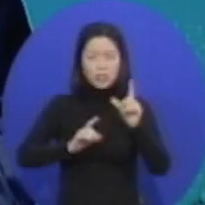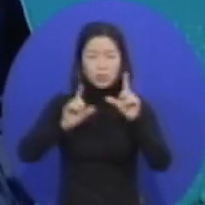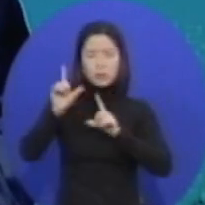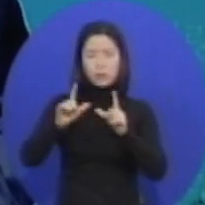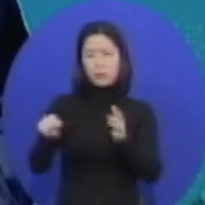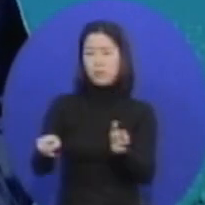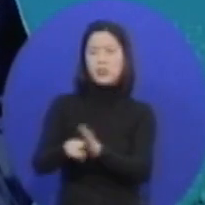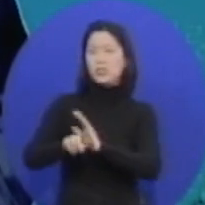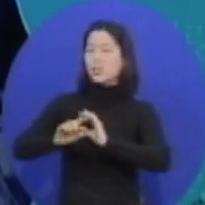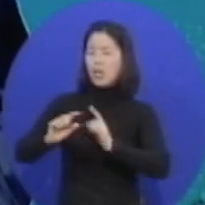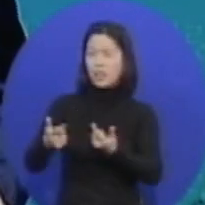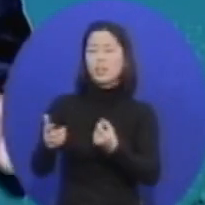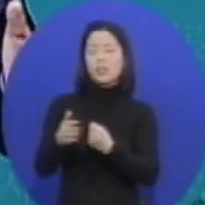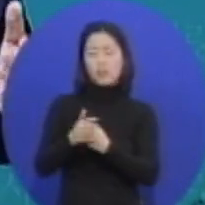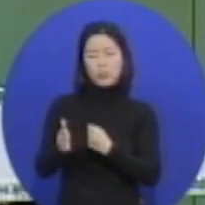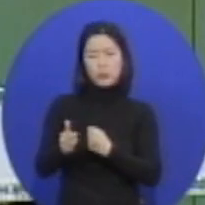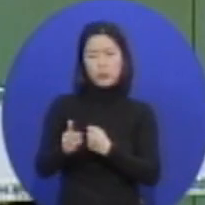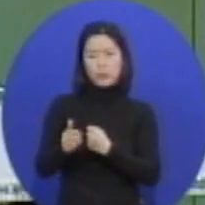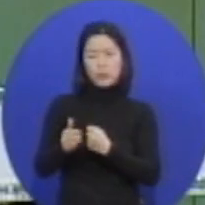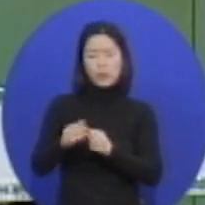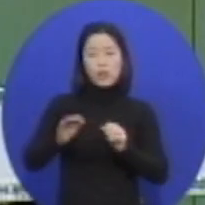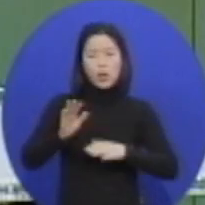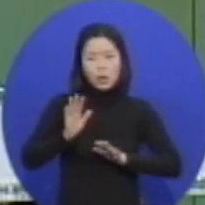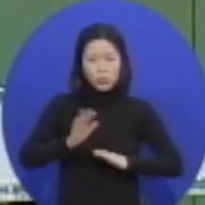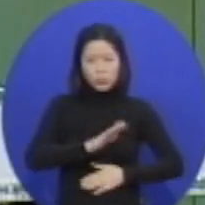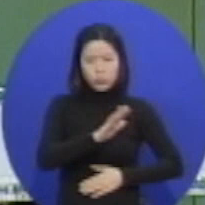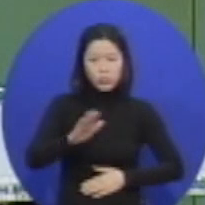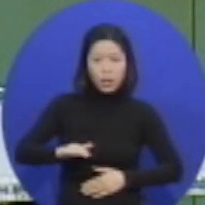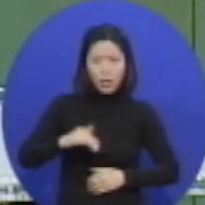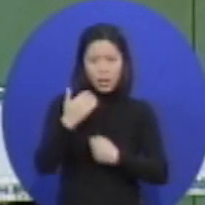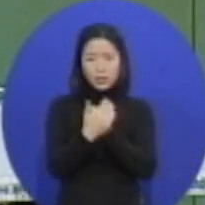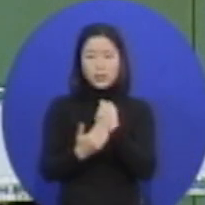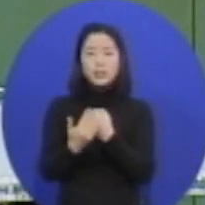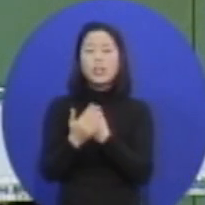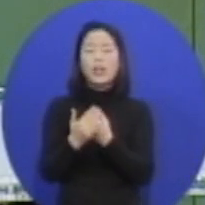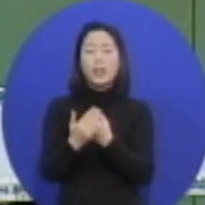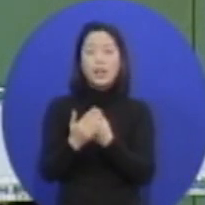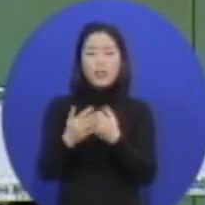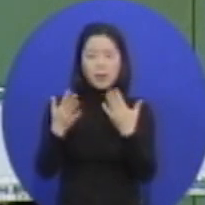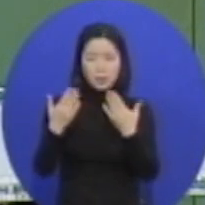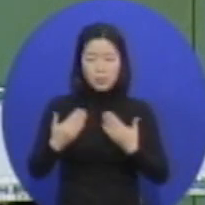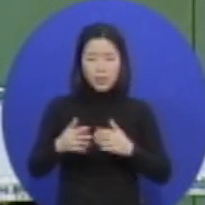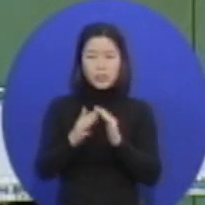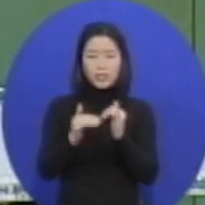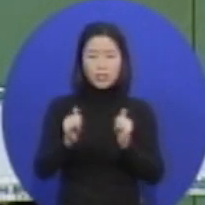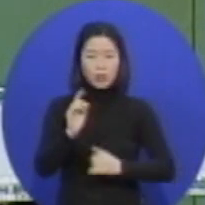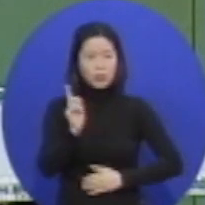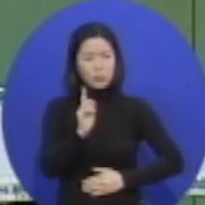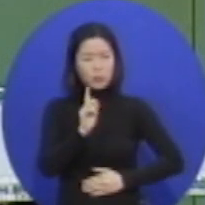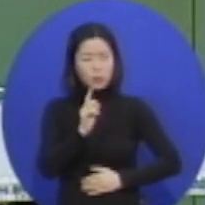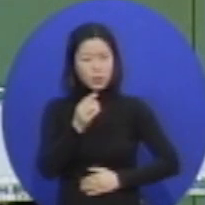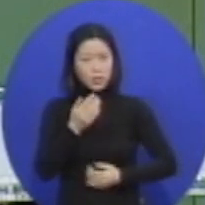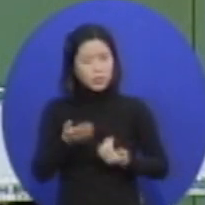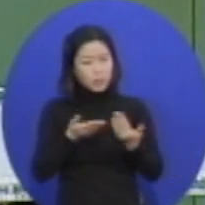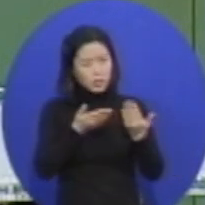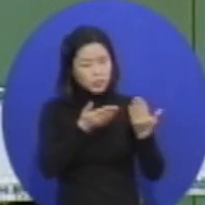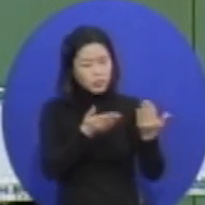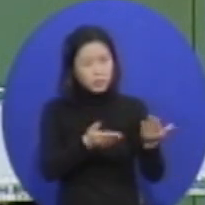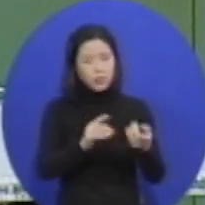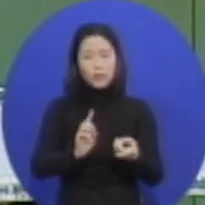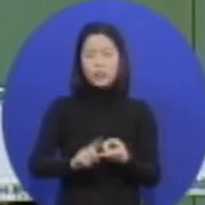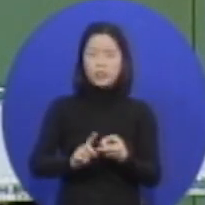때문이에요 우리가 은혜 받은 사람에게 내가 무언가를 보답하는 것을